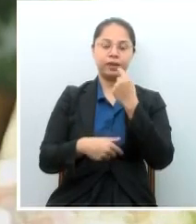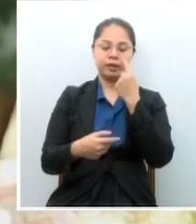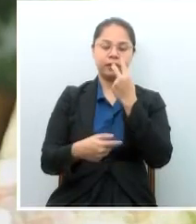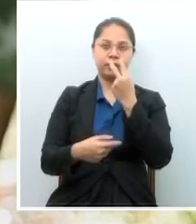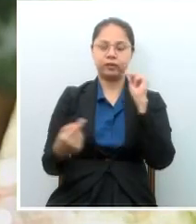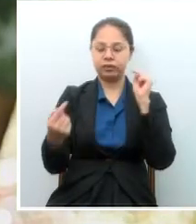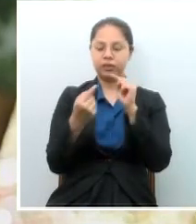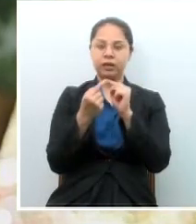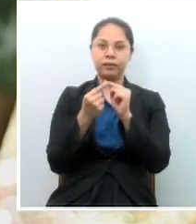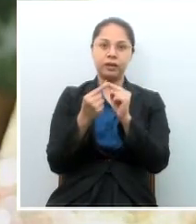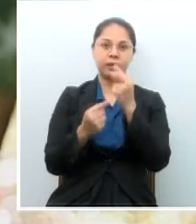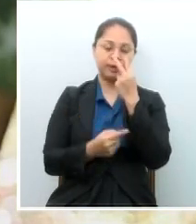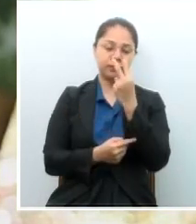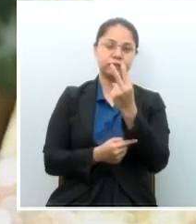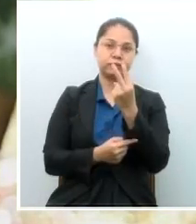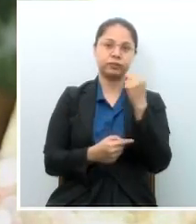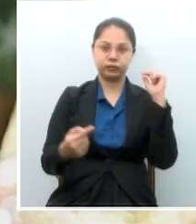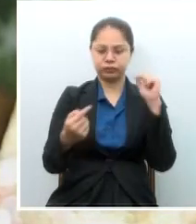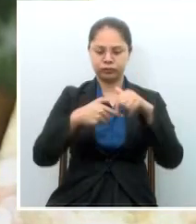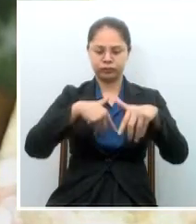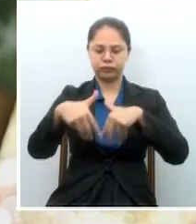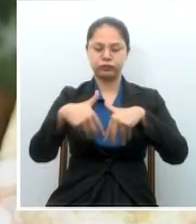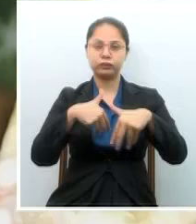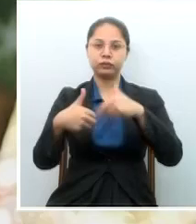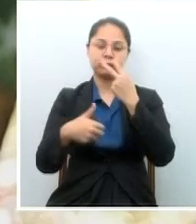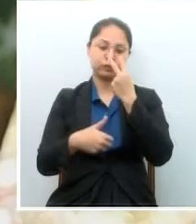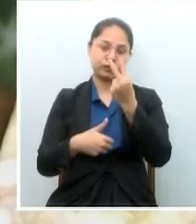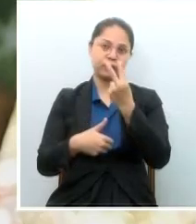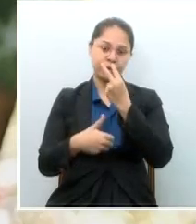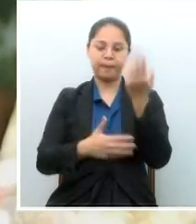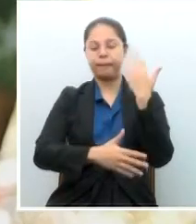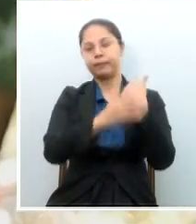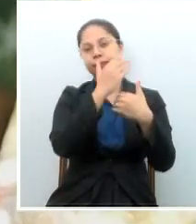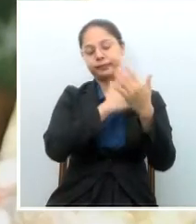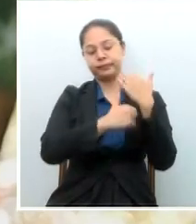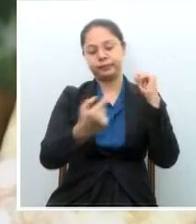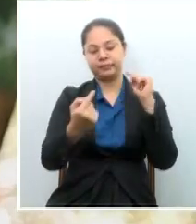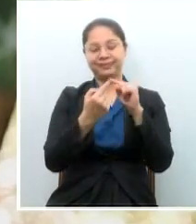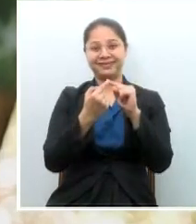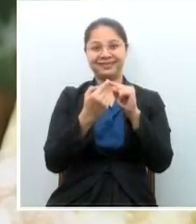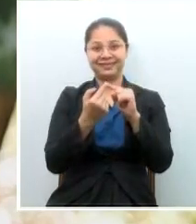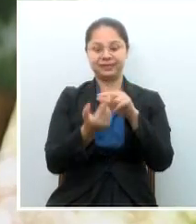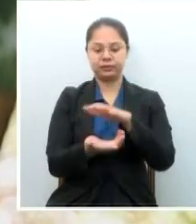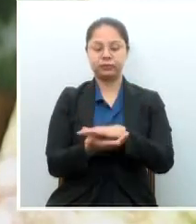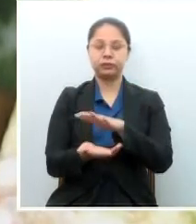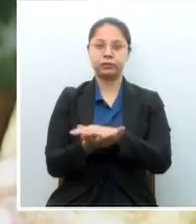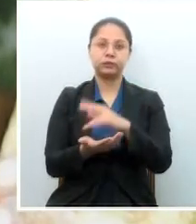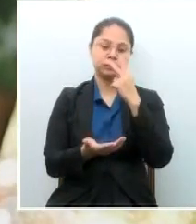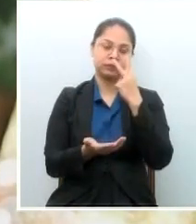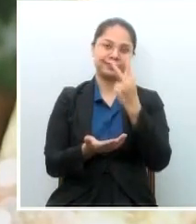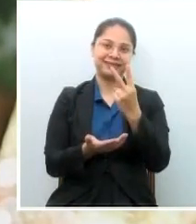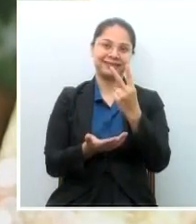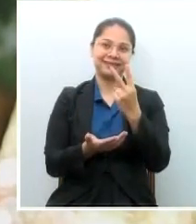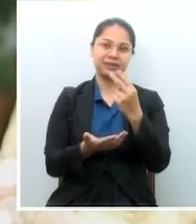รมประเพณีเป็นนวัตวิถีนะครับและก็การเรียนรู้ประวัติศาสตร์ของโรงเรียนบ้านเมกษานั้นซึ่ง